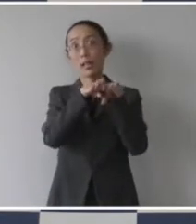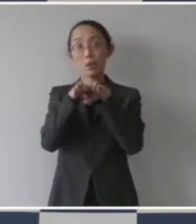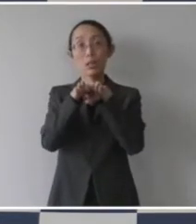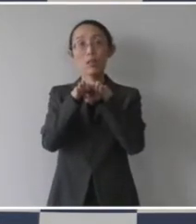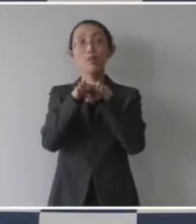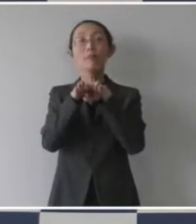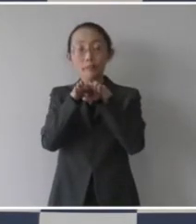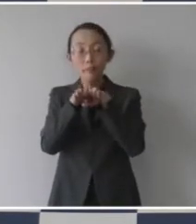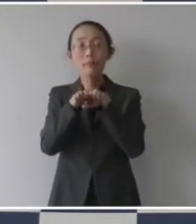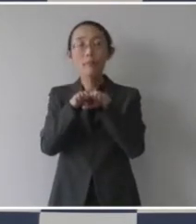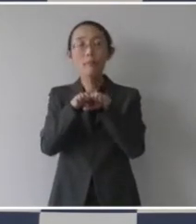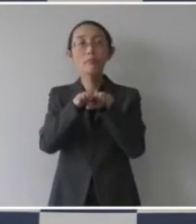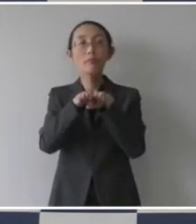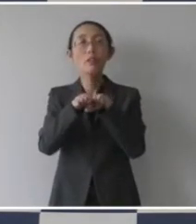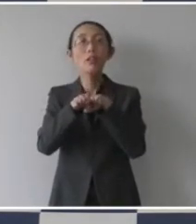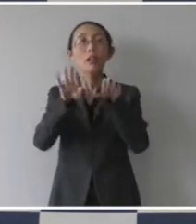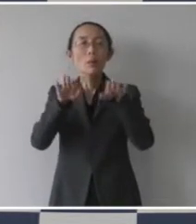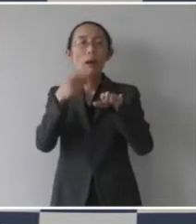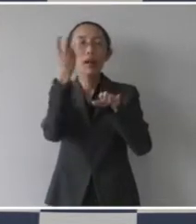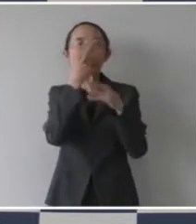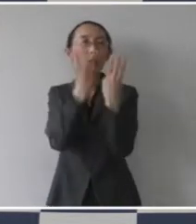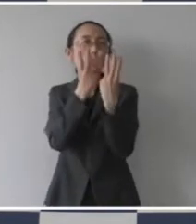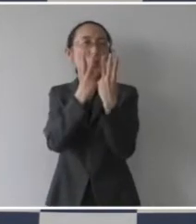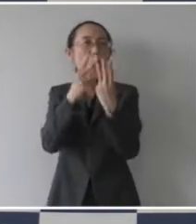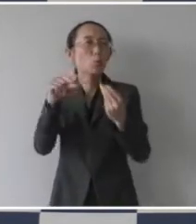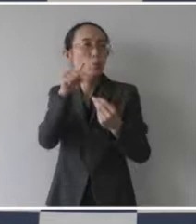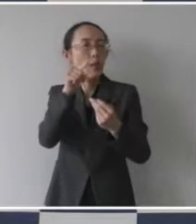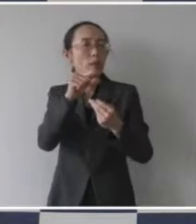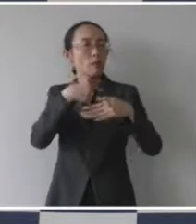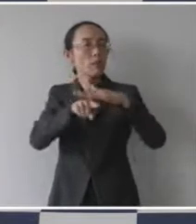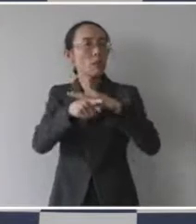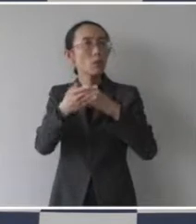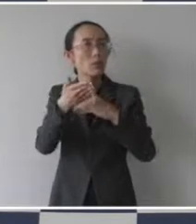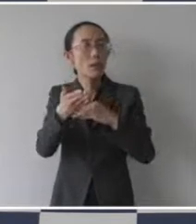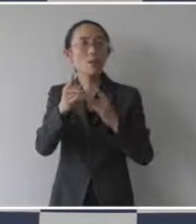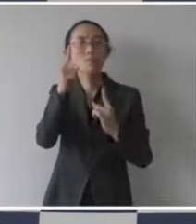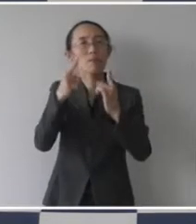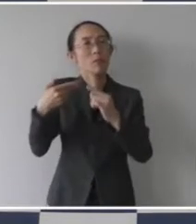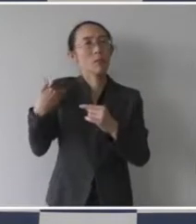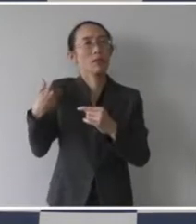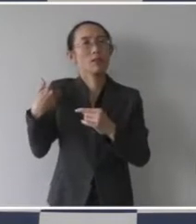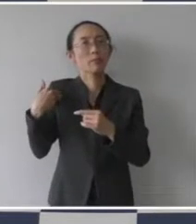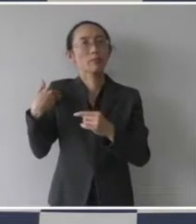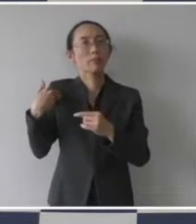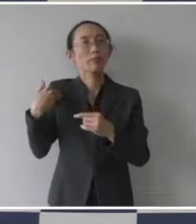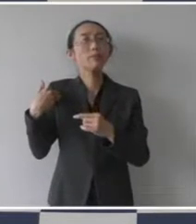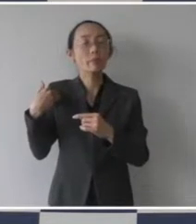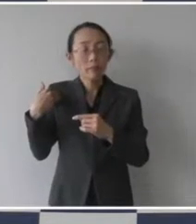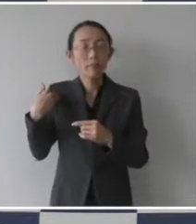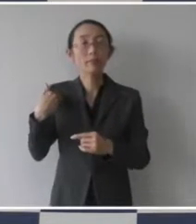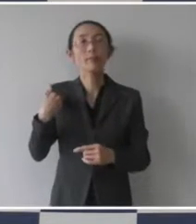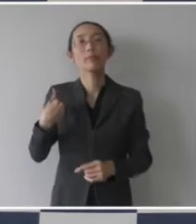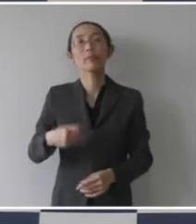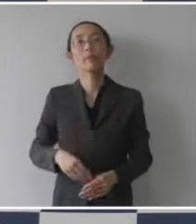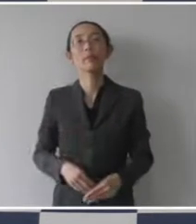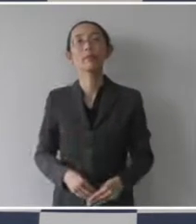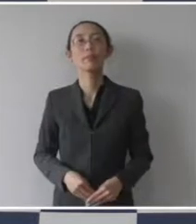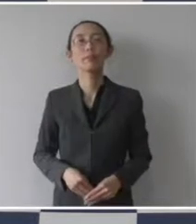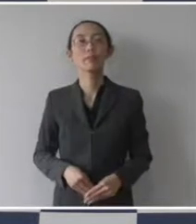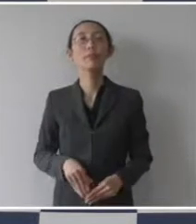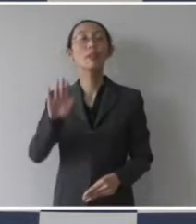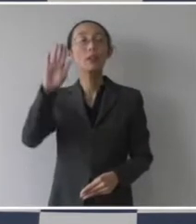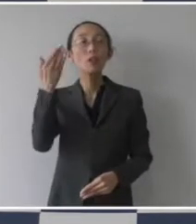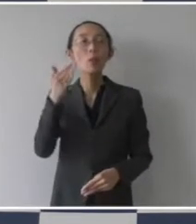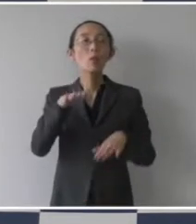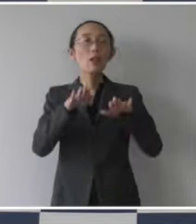て一時的に増えている状況なのか、少しはっきりしないところもありますけれども、リバウ